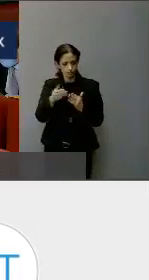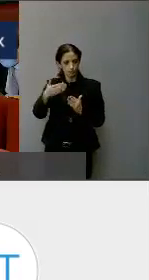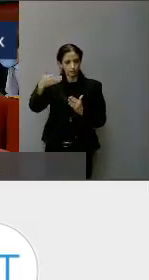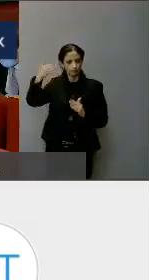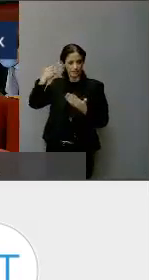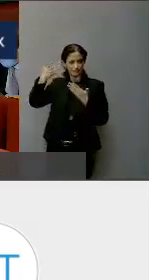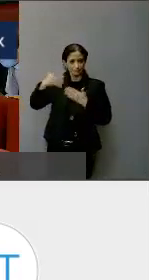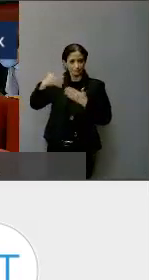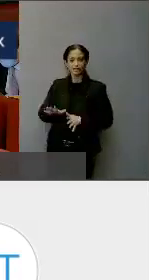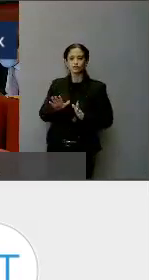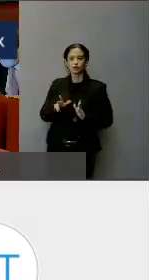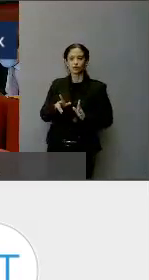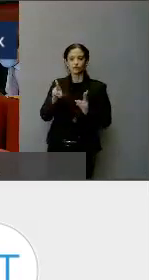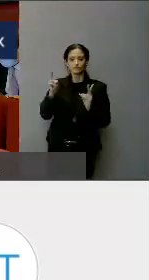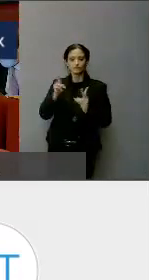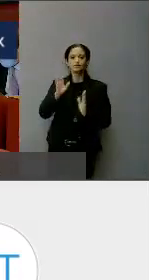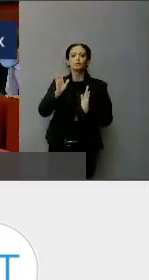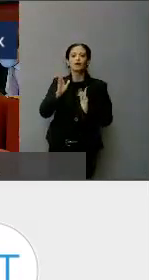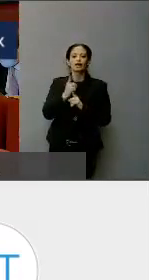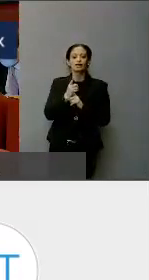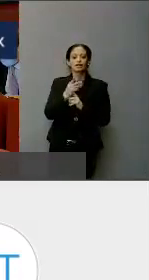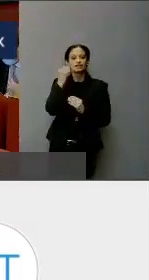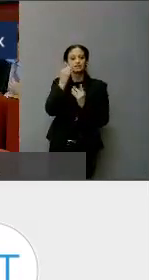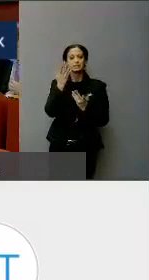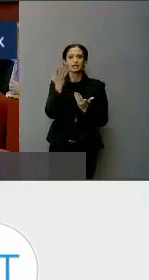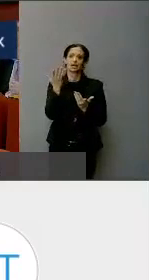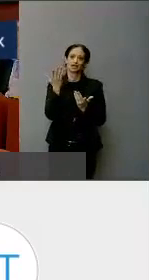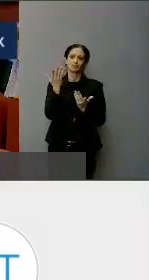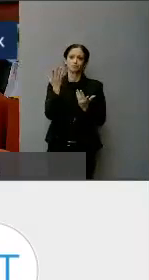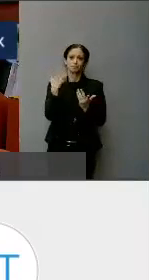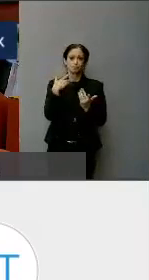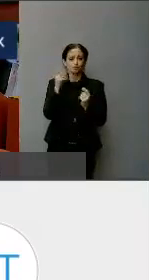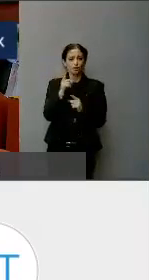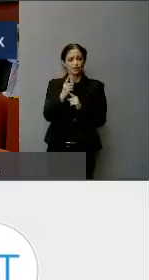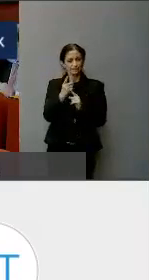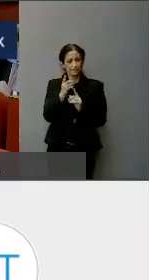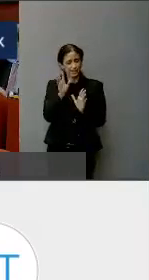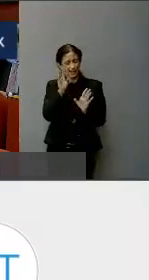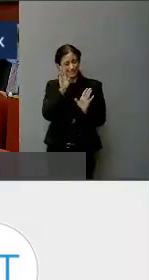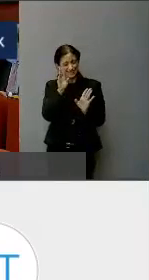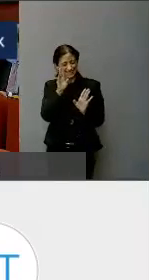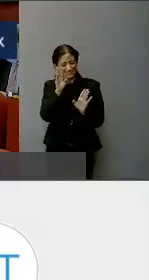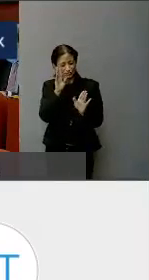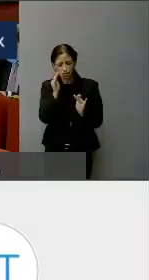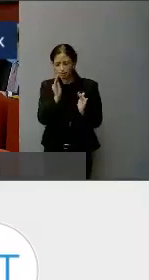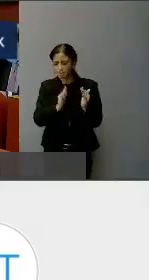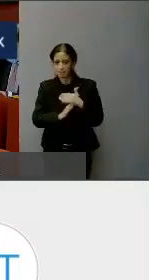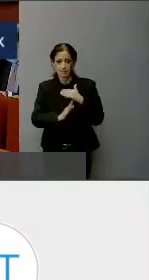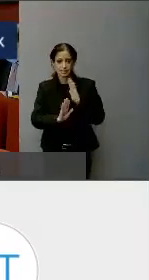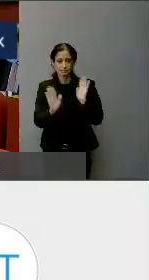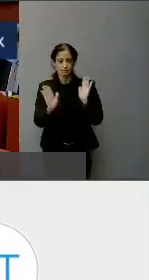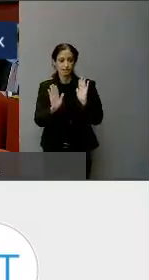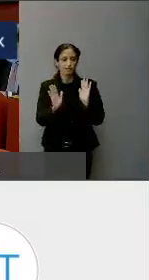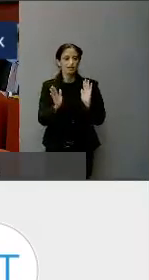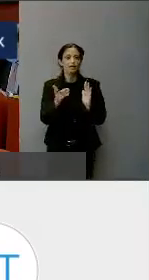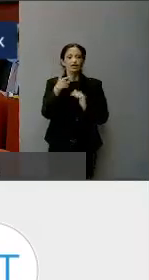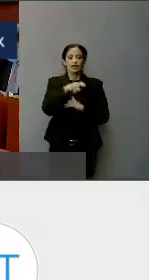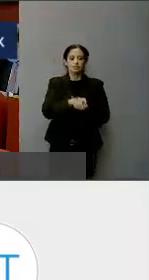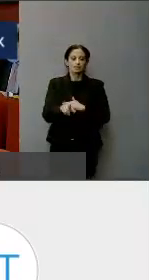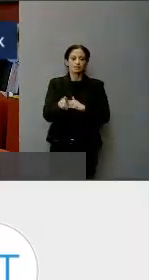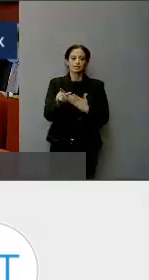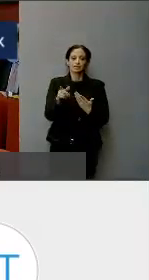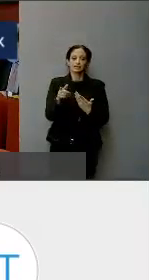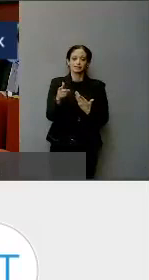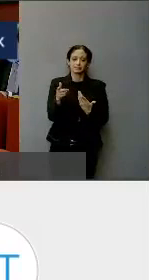è vero bisogna trattare uno diceva mente però bisogna trattare con grande delicatezza perché abbiamo visto anche